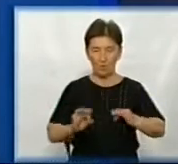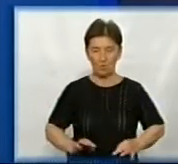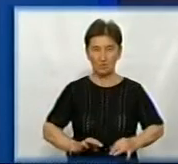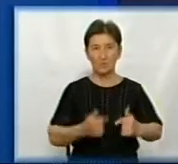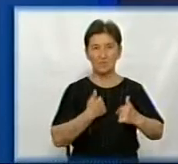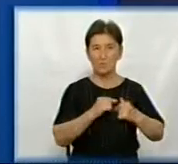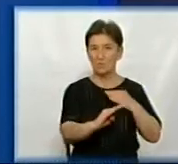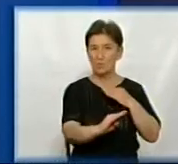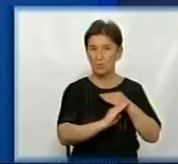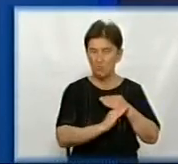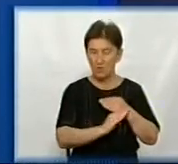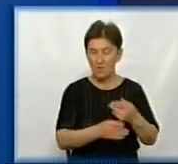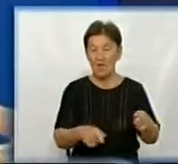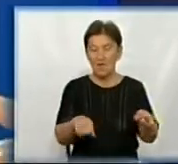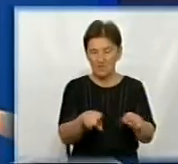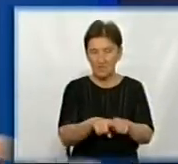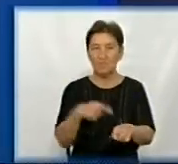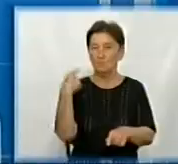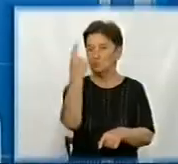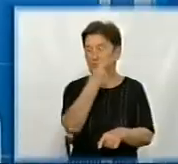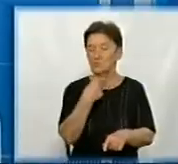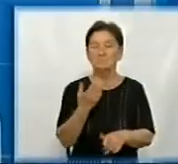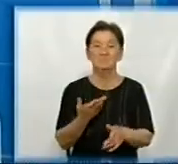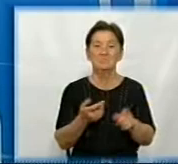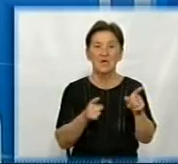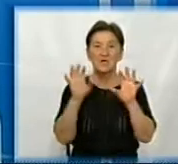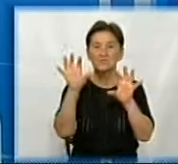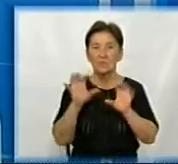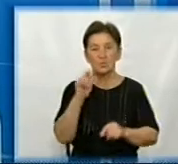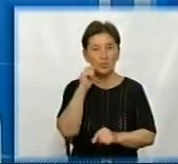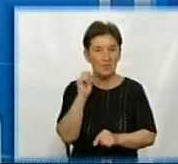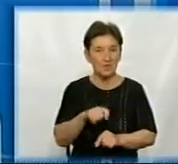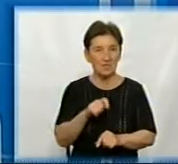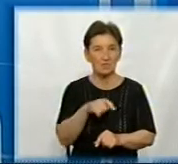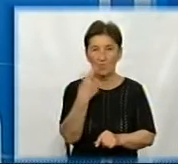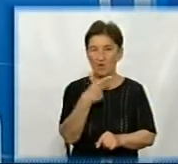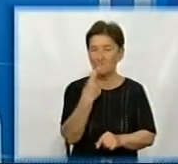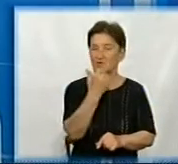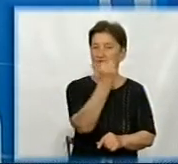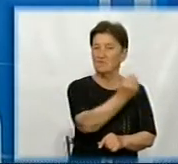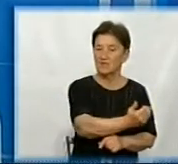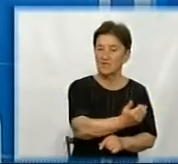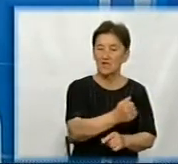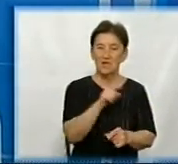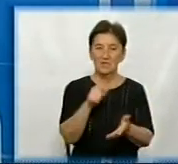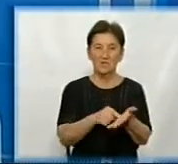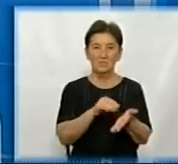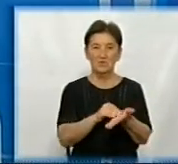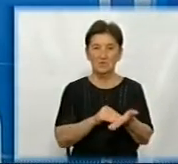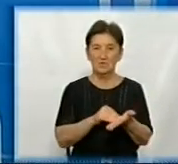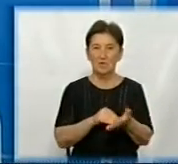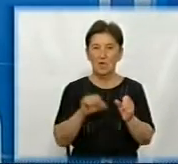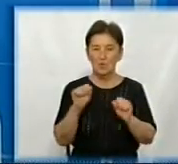в цьому і таким чином спільними зусиллями. Я, Алло, процитую. Законом України передбачено, говорите ви, на сайті міськради це записано, що наймач